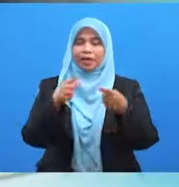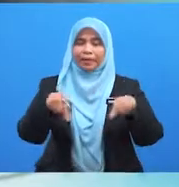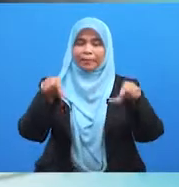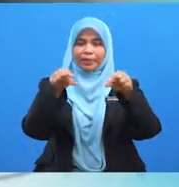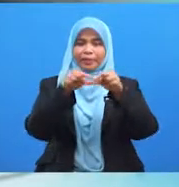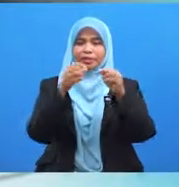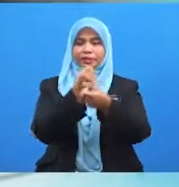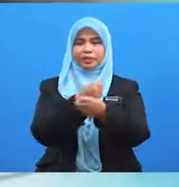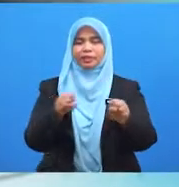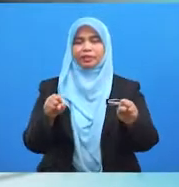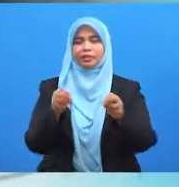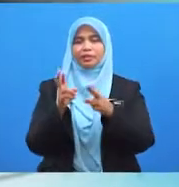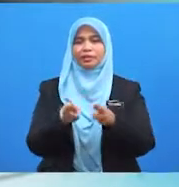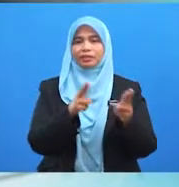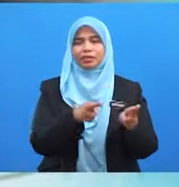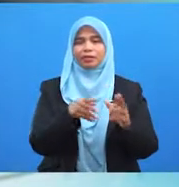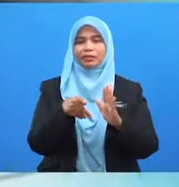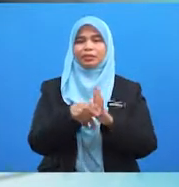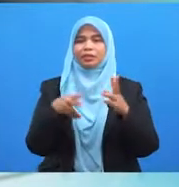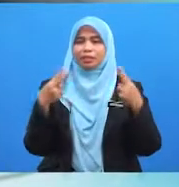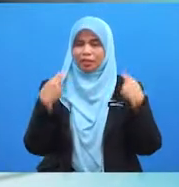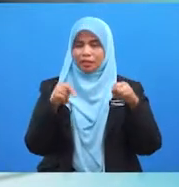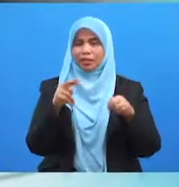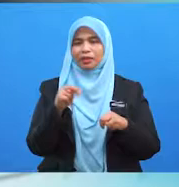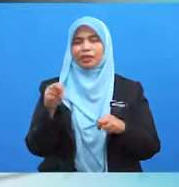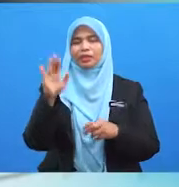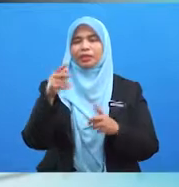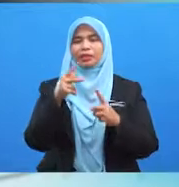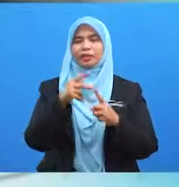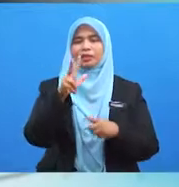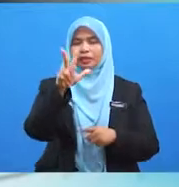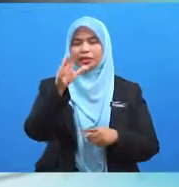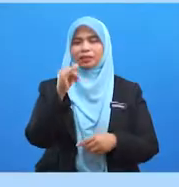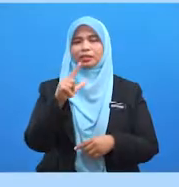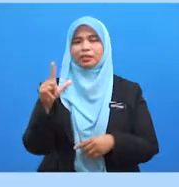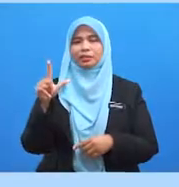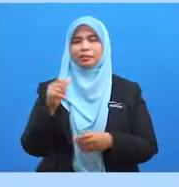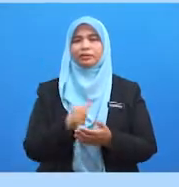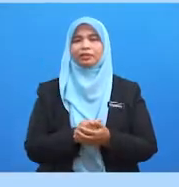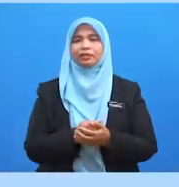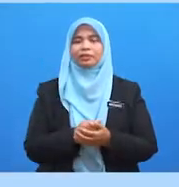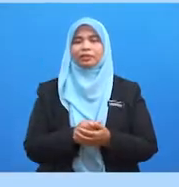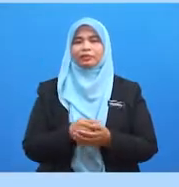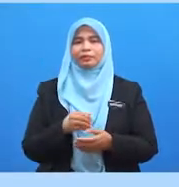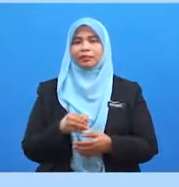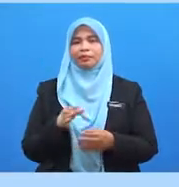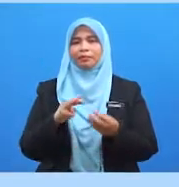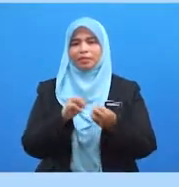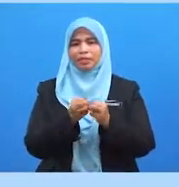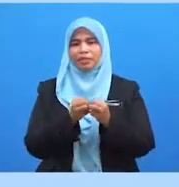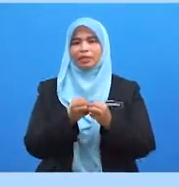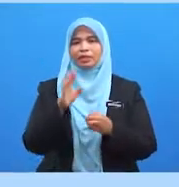Kepentingan menyediakan rancangan perniagaan yang ketiga ialah menjangka risiko